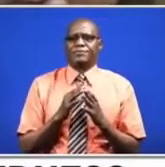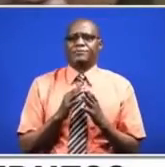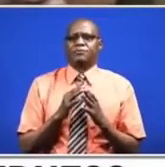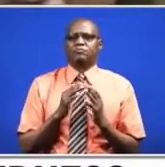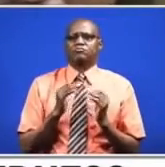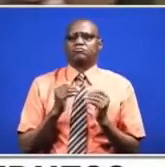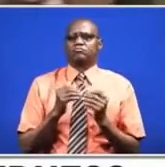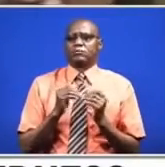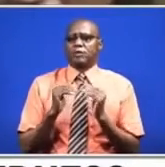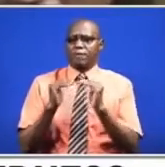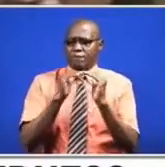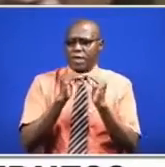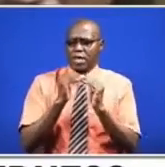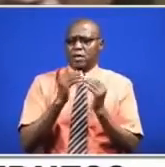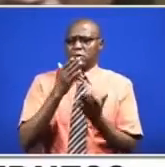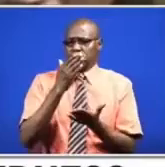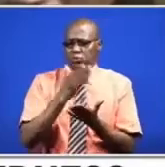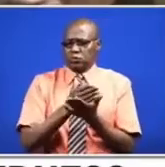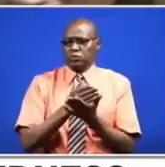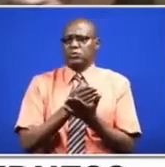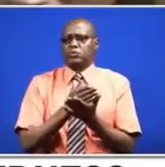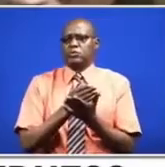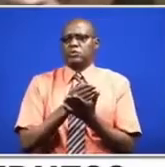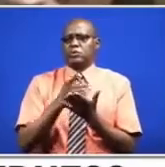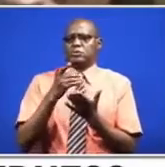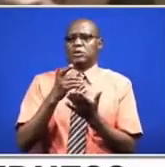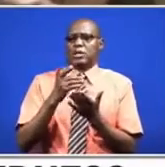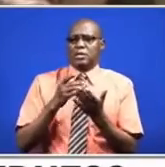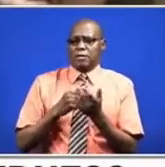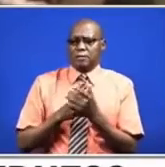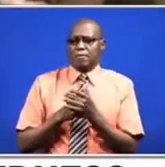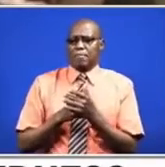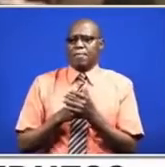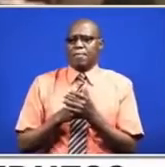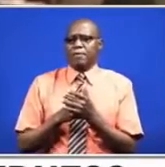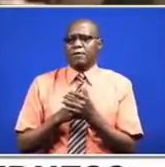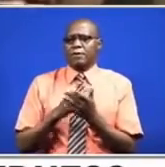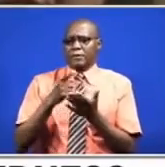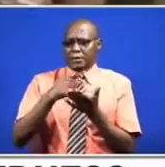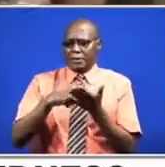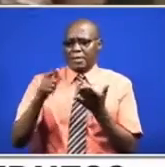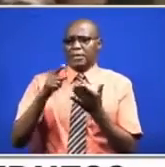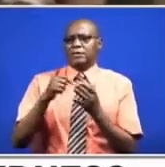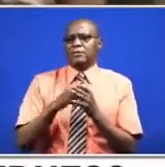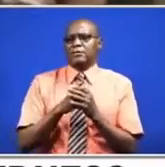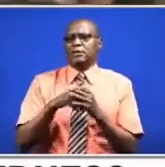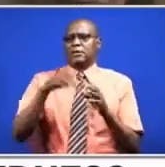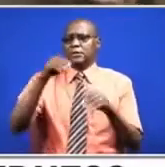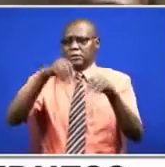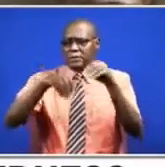usawa, ukweli, haki na uchaguzi usiokuwa na tetezi